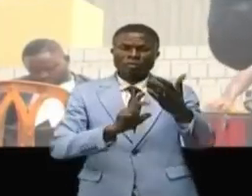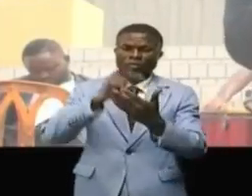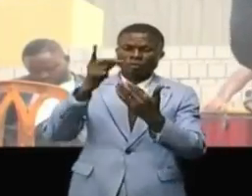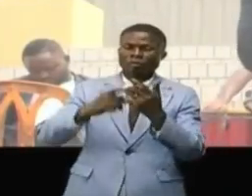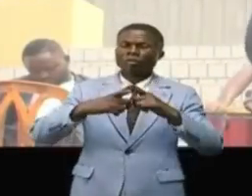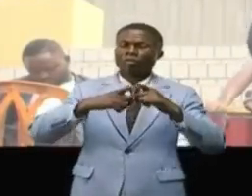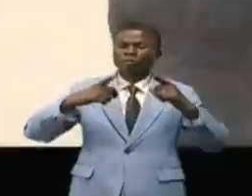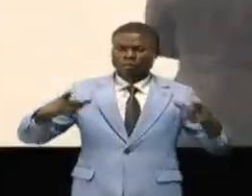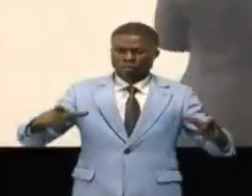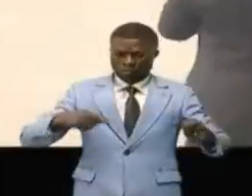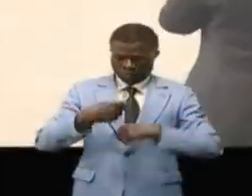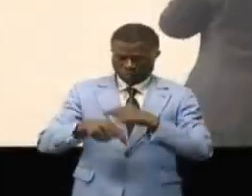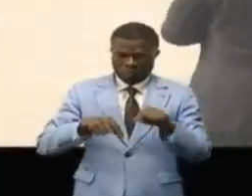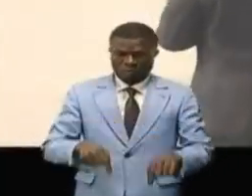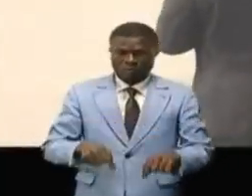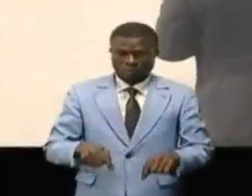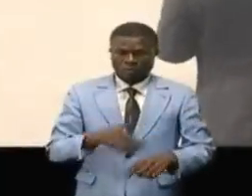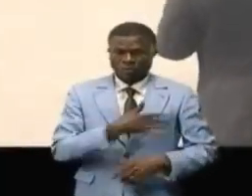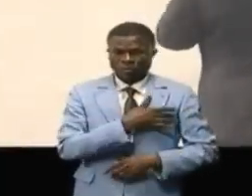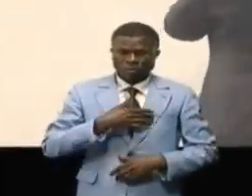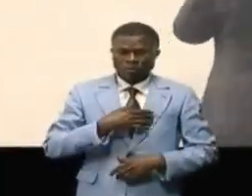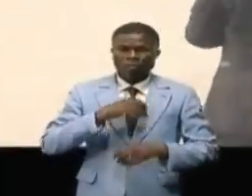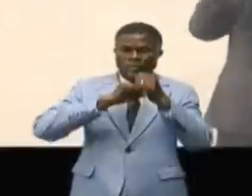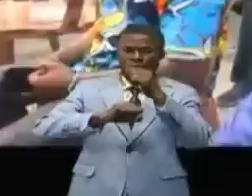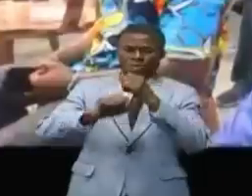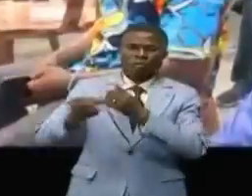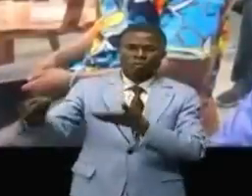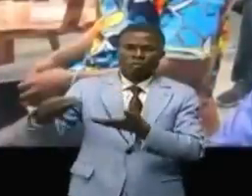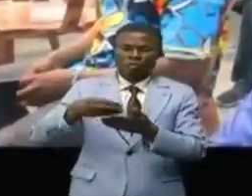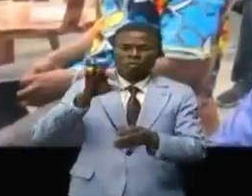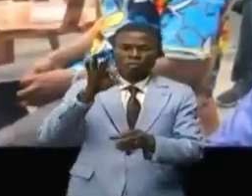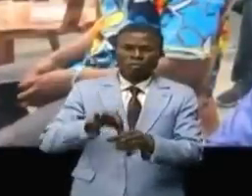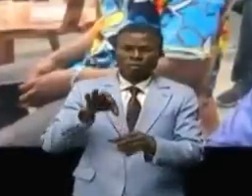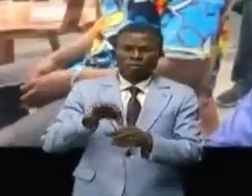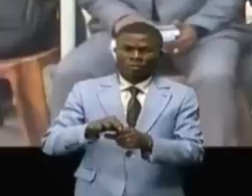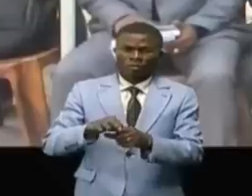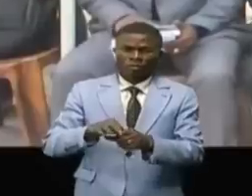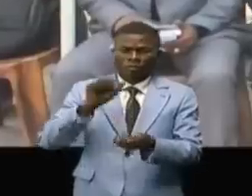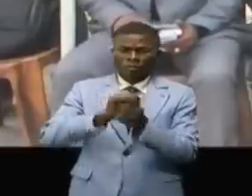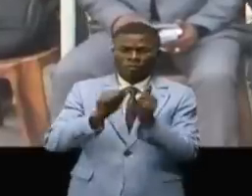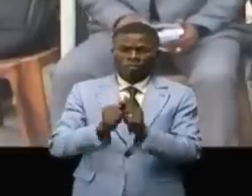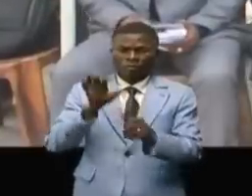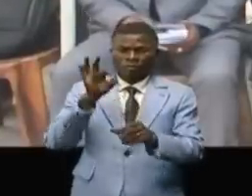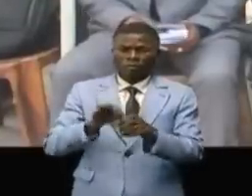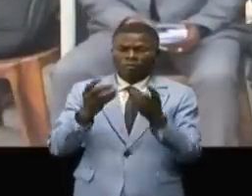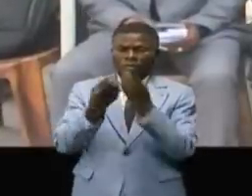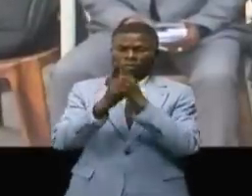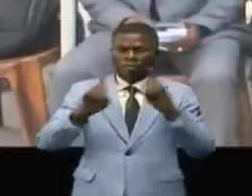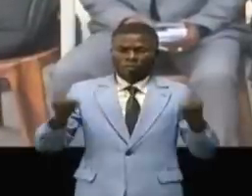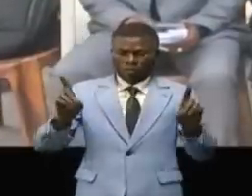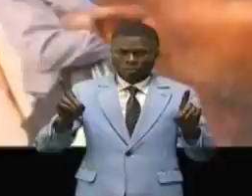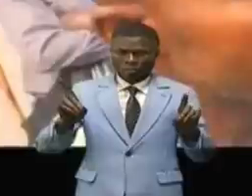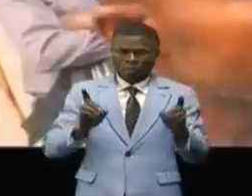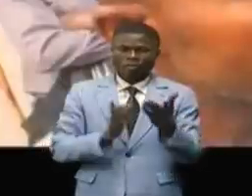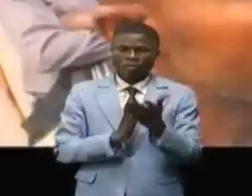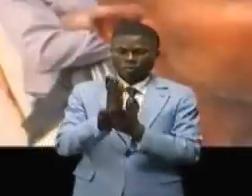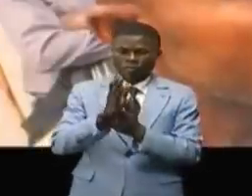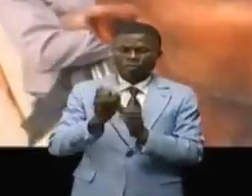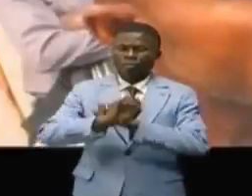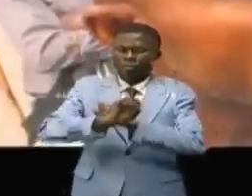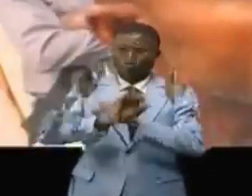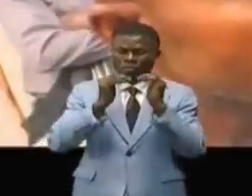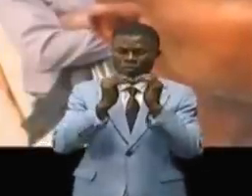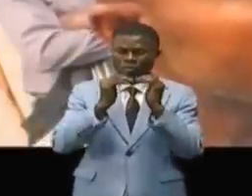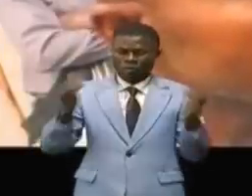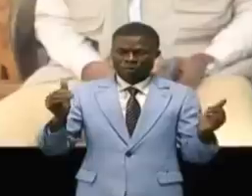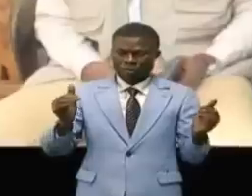lancer ses jours dénommé mobilisation de l'électorat pour un processus électoral démocratique crédible apaisé et